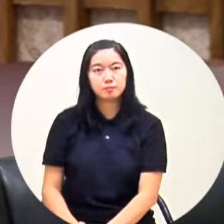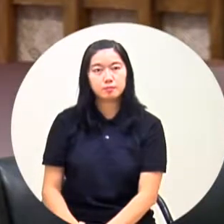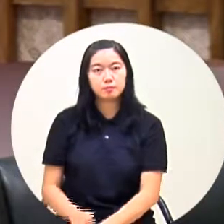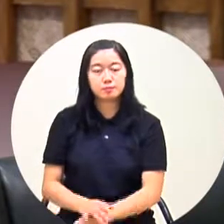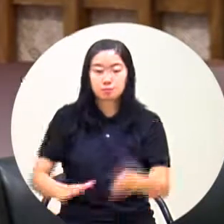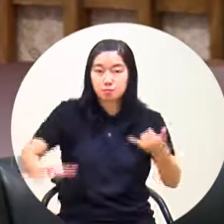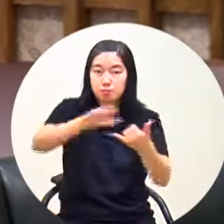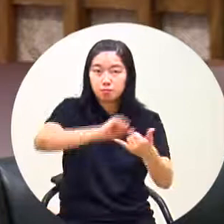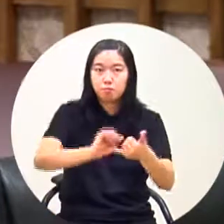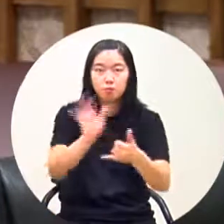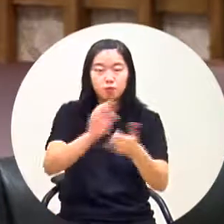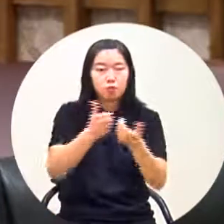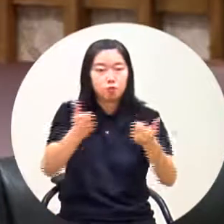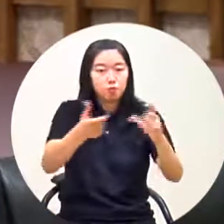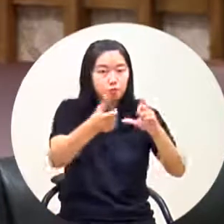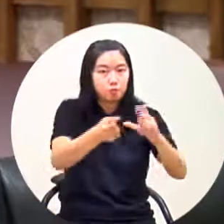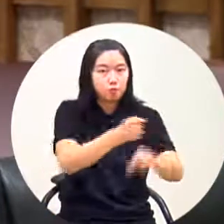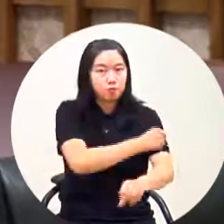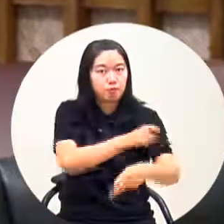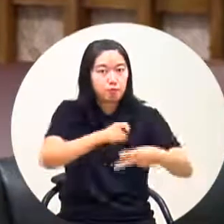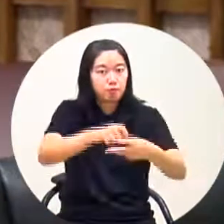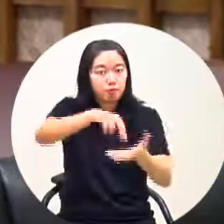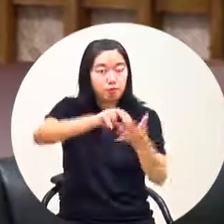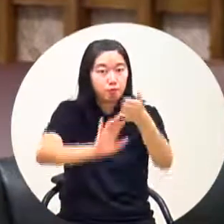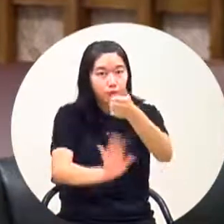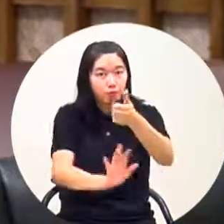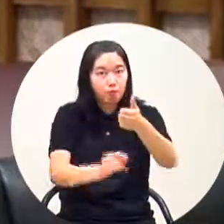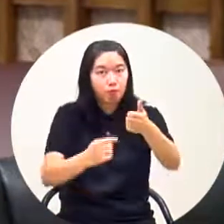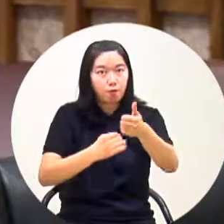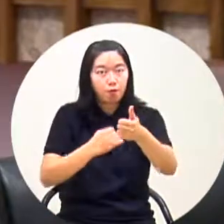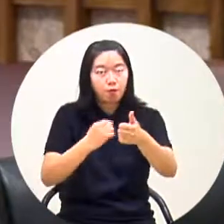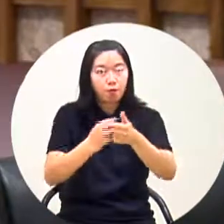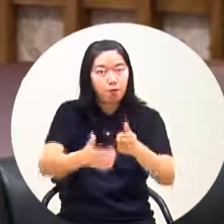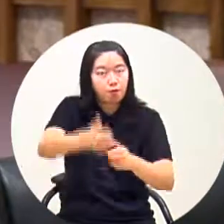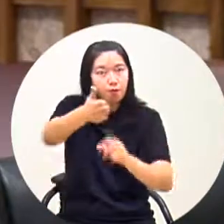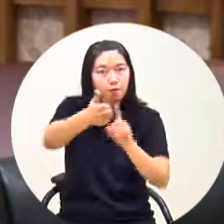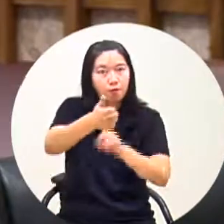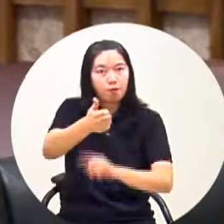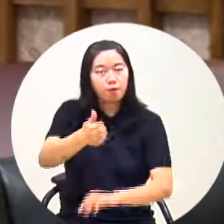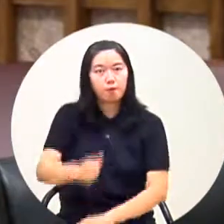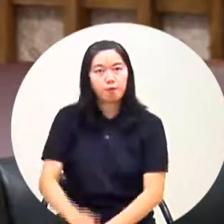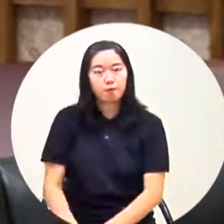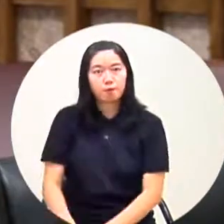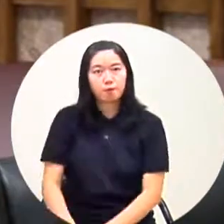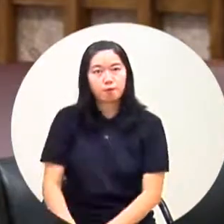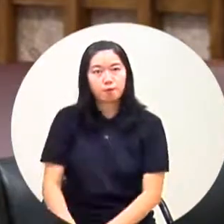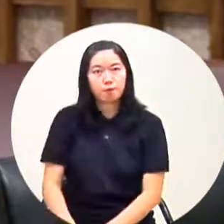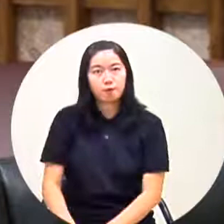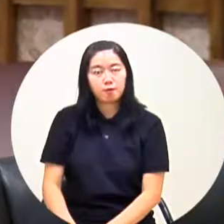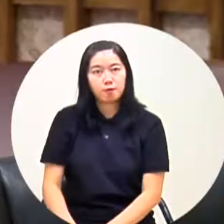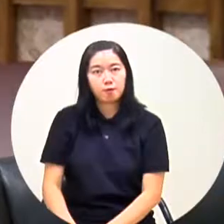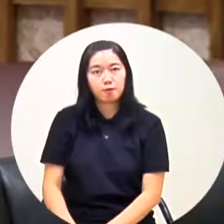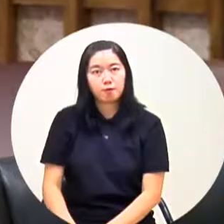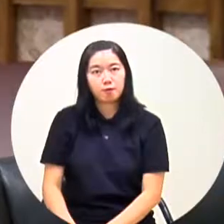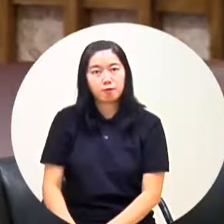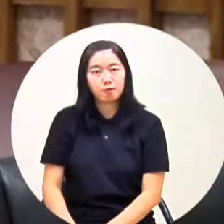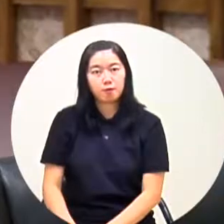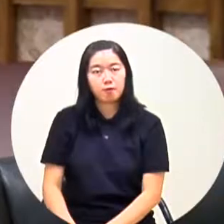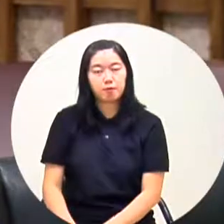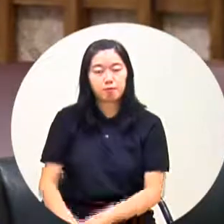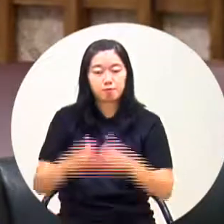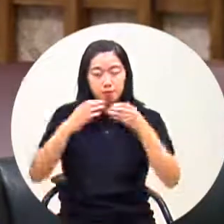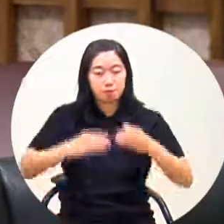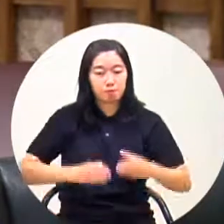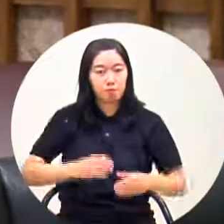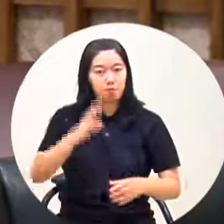这个刘刚的地位是应该按正常的长官嘛吼，按刘刚局的安尼孔局长啦吼，啊，应